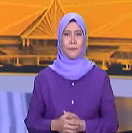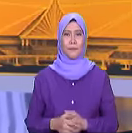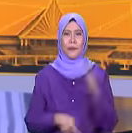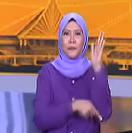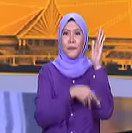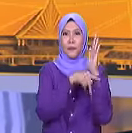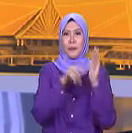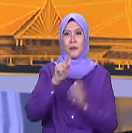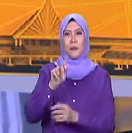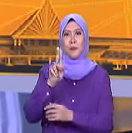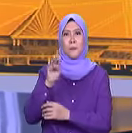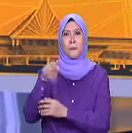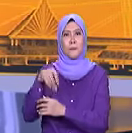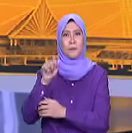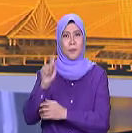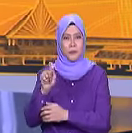Parlimen Tumpat memperuntukkan